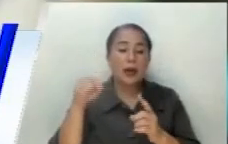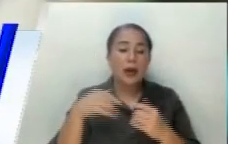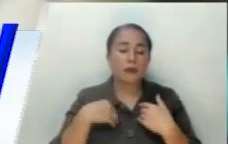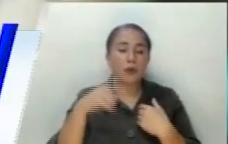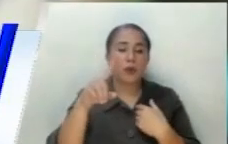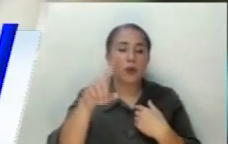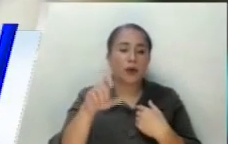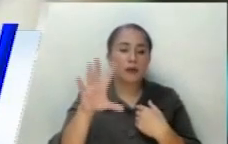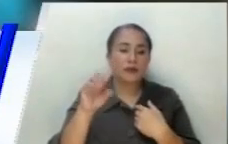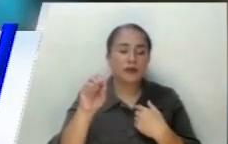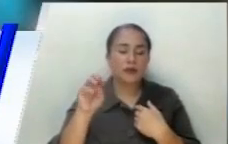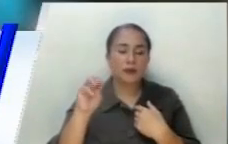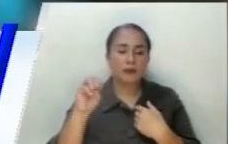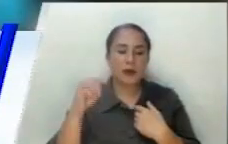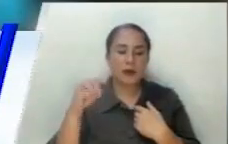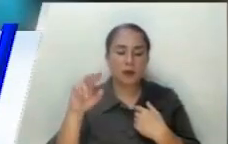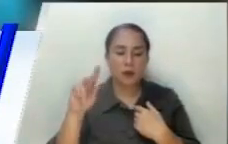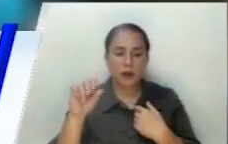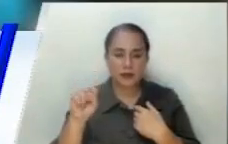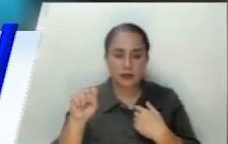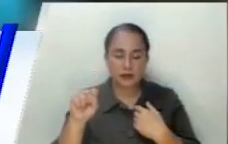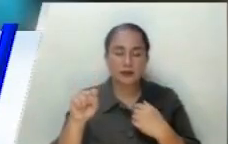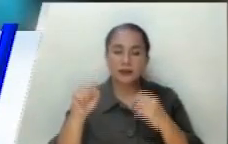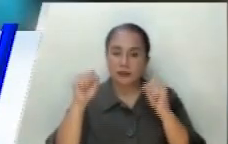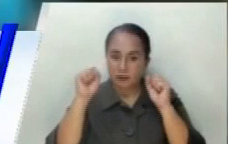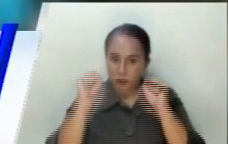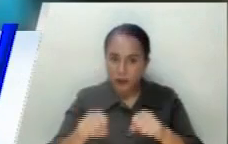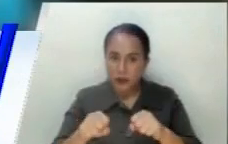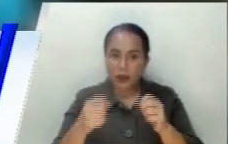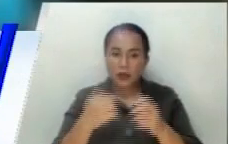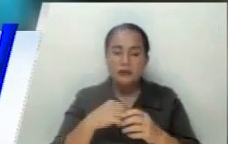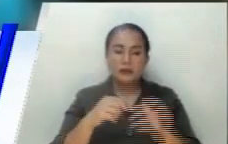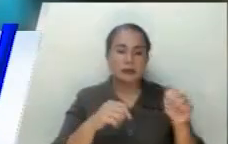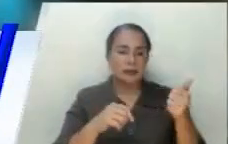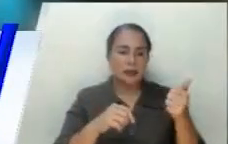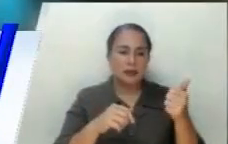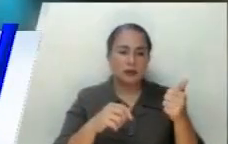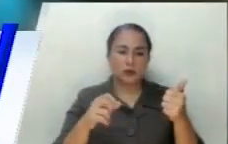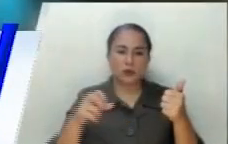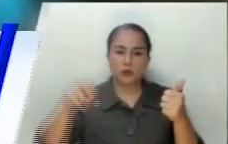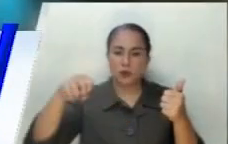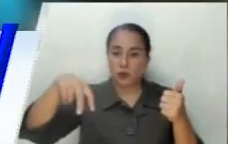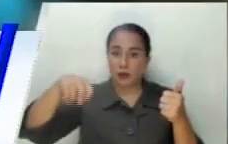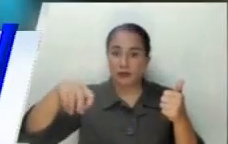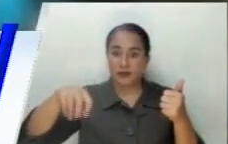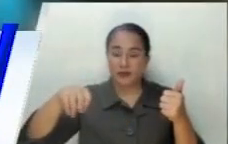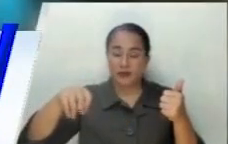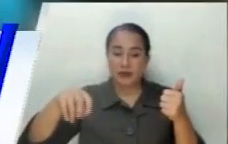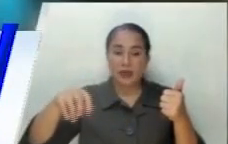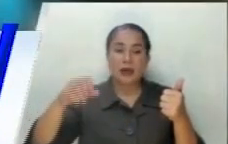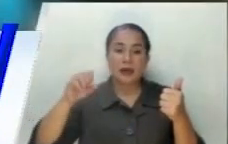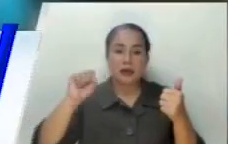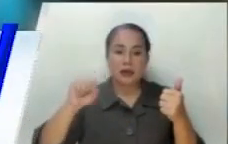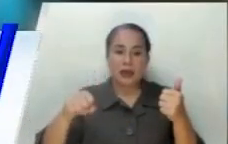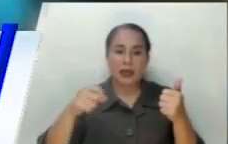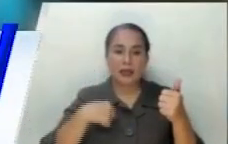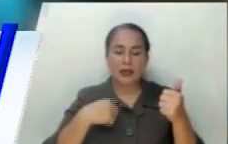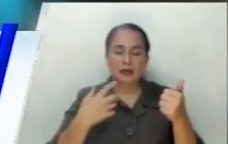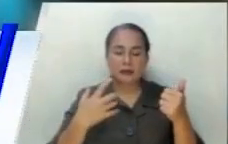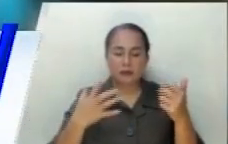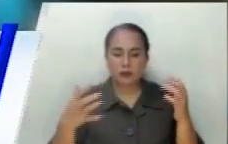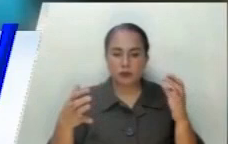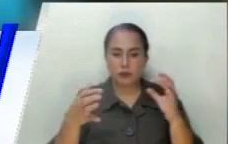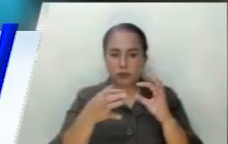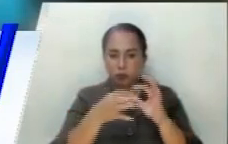mw na capacity between 10:00 to 12 midnight tonight makapag synchronize nila sila